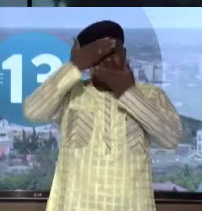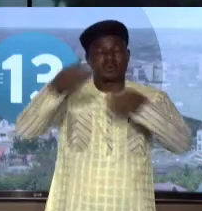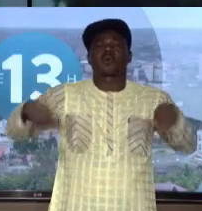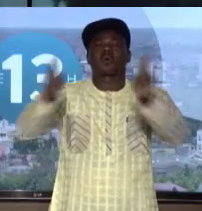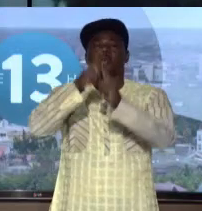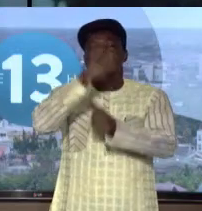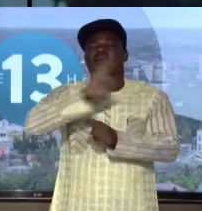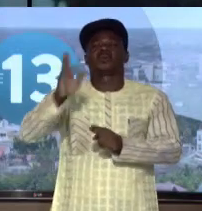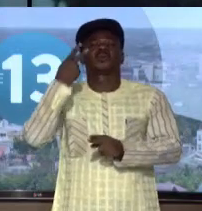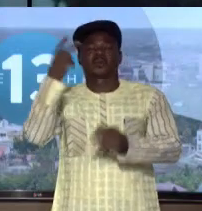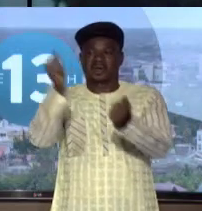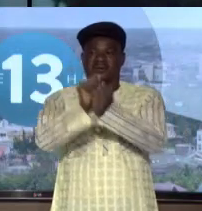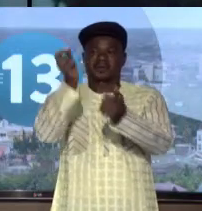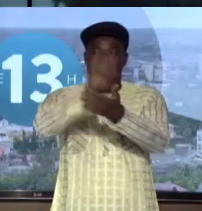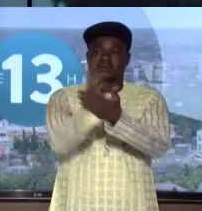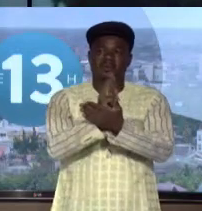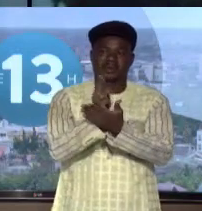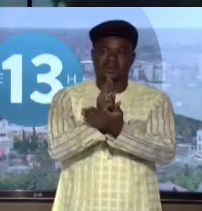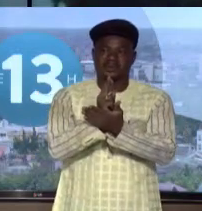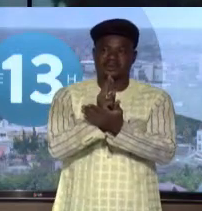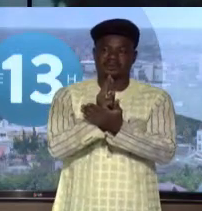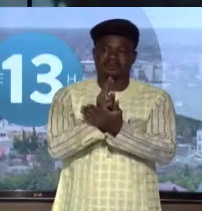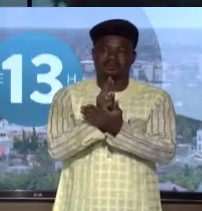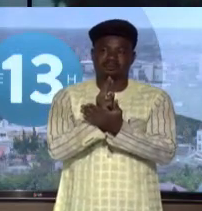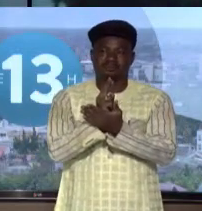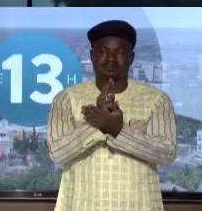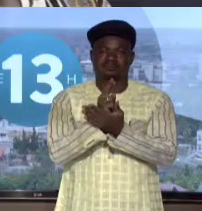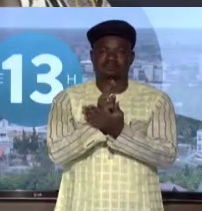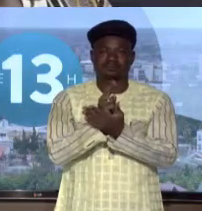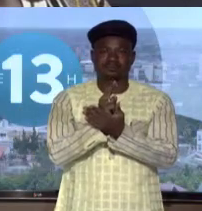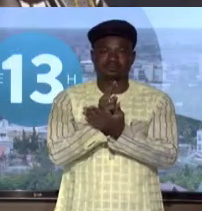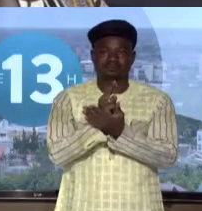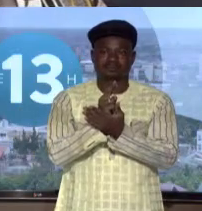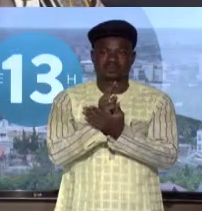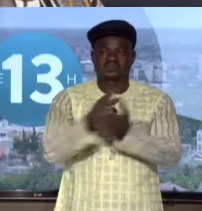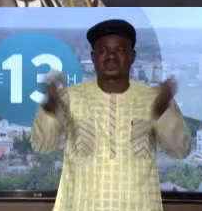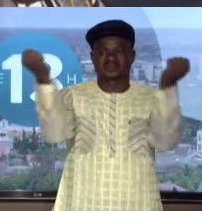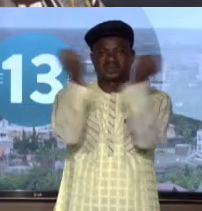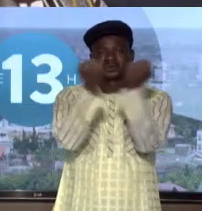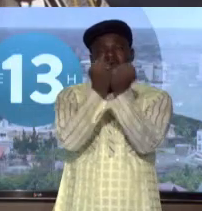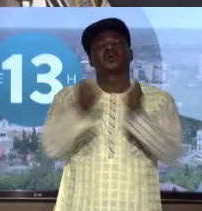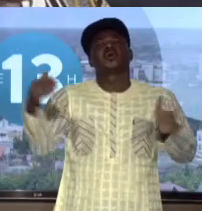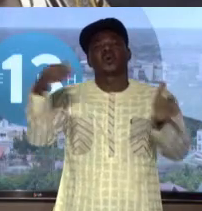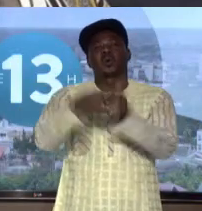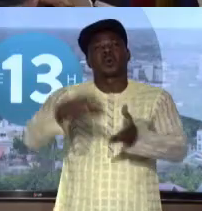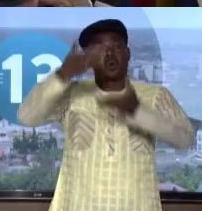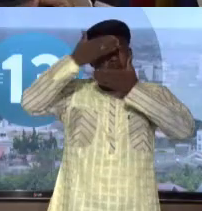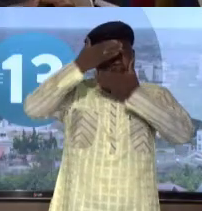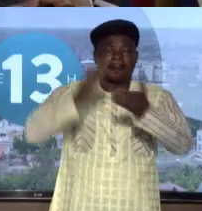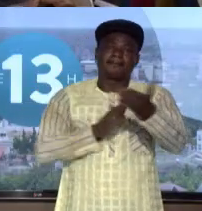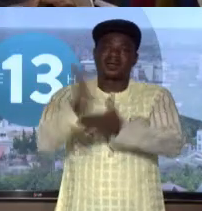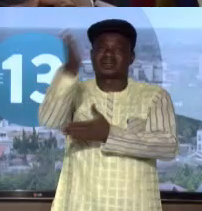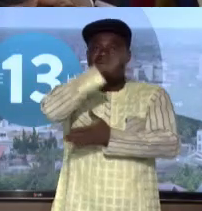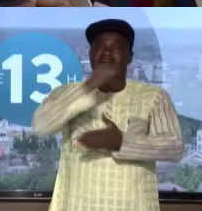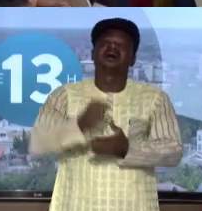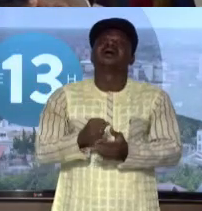de Betty Bienaon et Adama Julien Dambélé. La lutte contre le terrorisme passe également par l'assèchement de